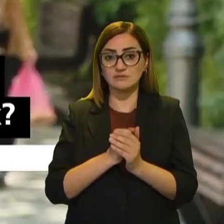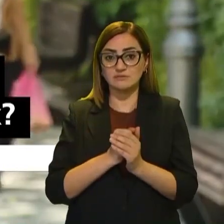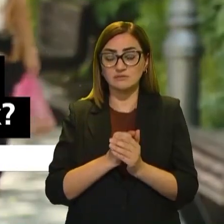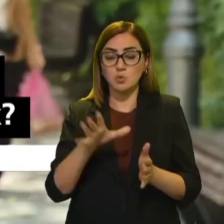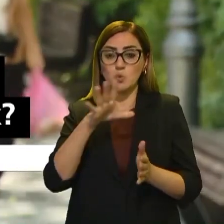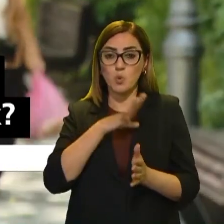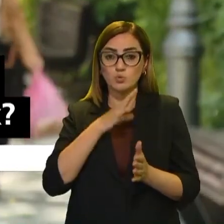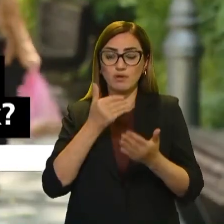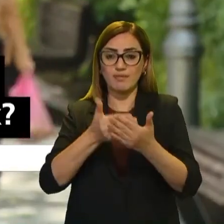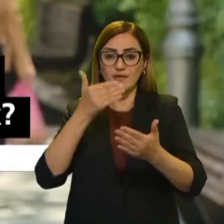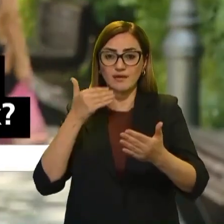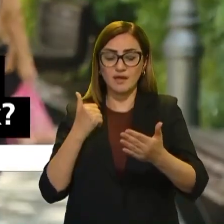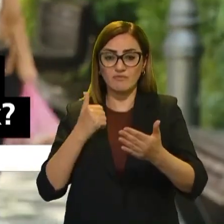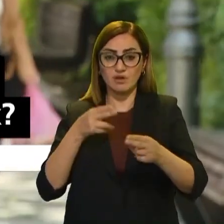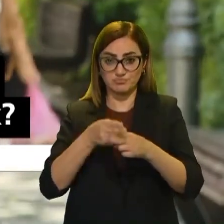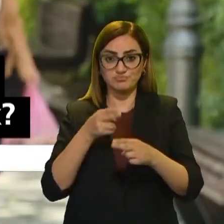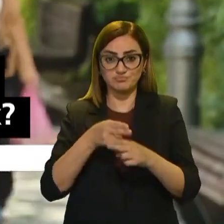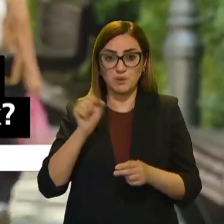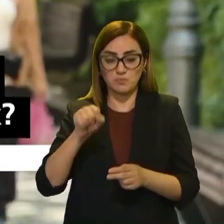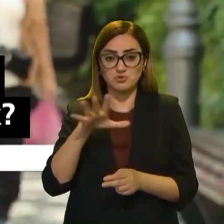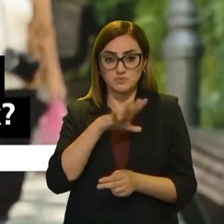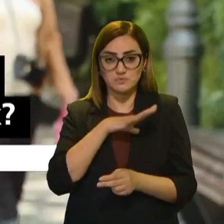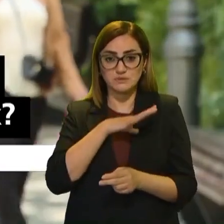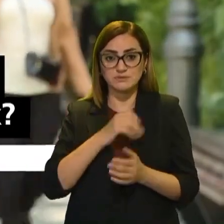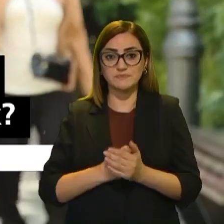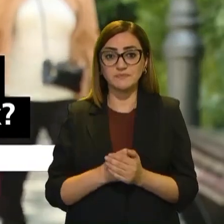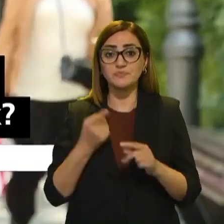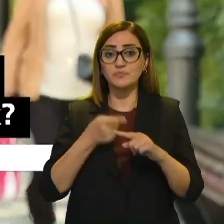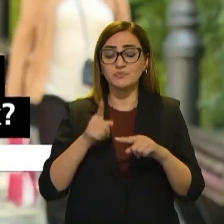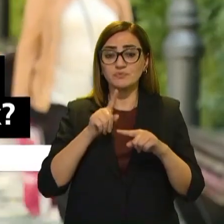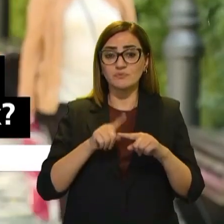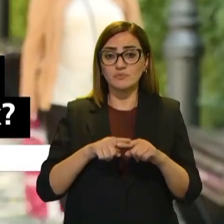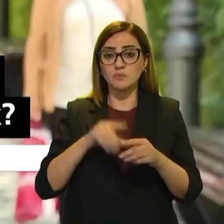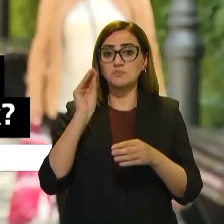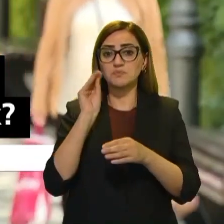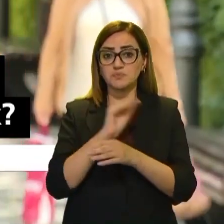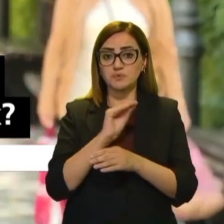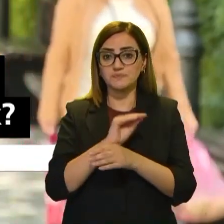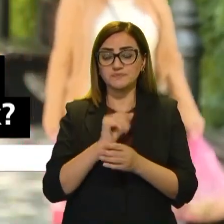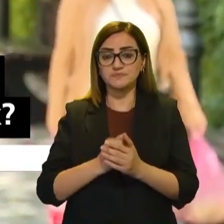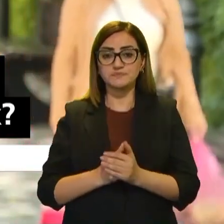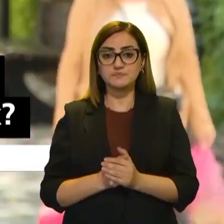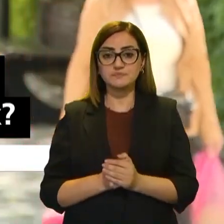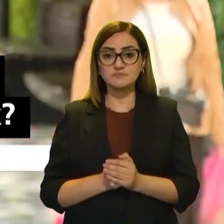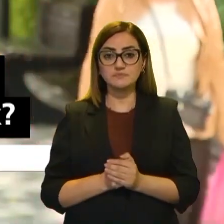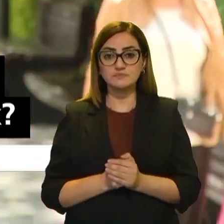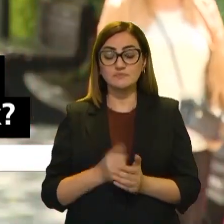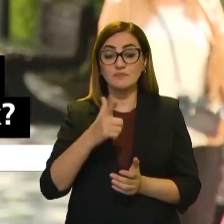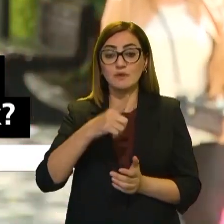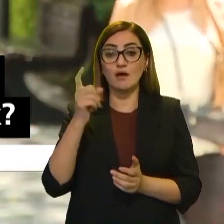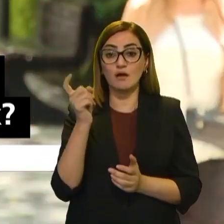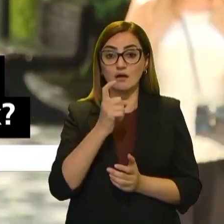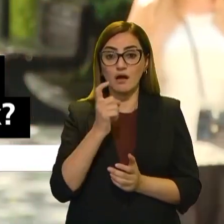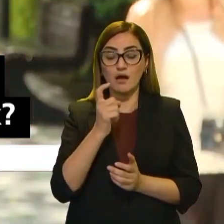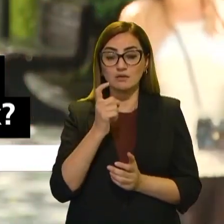çıxan geriləməni qarşısını ala bilər. Həm də eyni zamanda bu əlavə, belə deyək, qaz